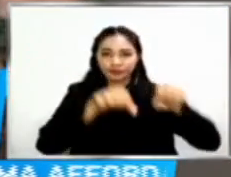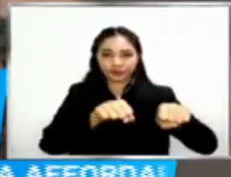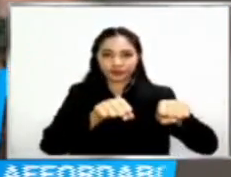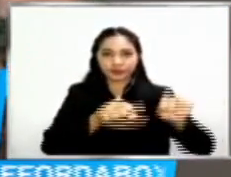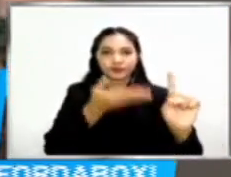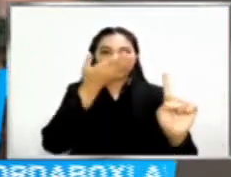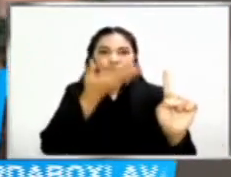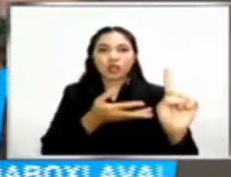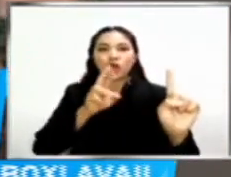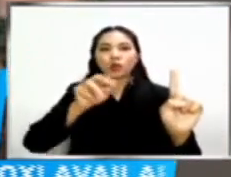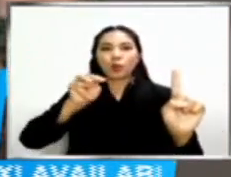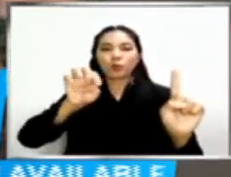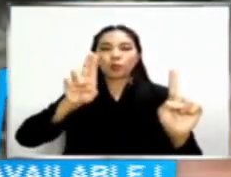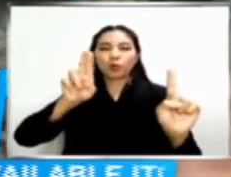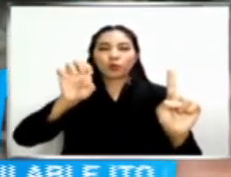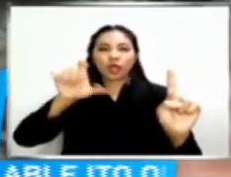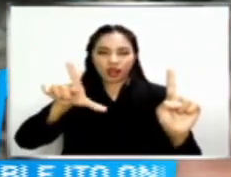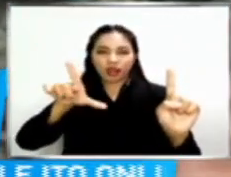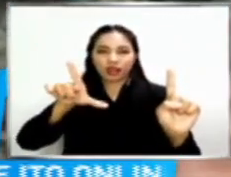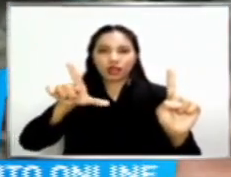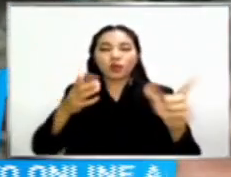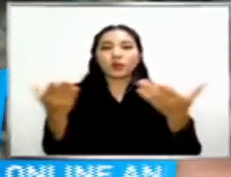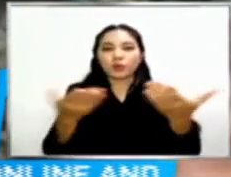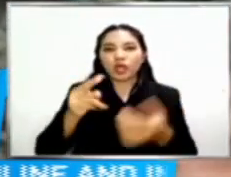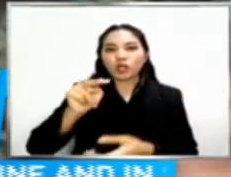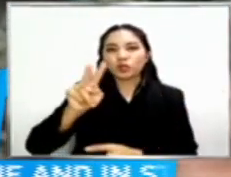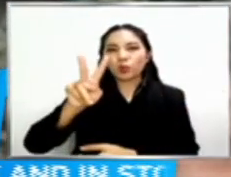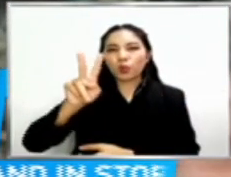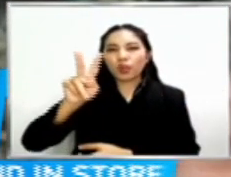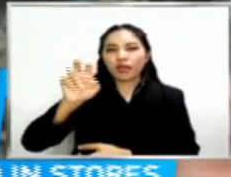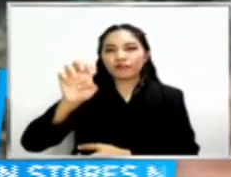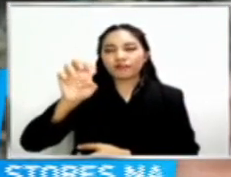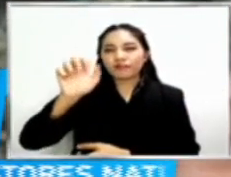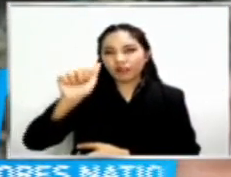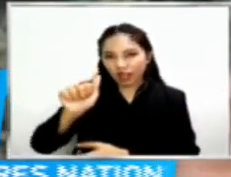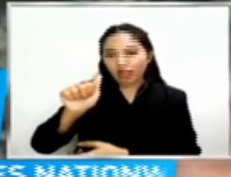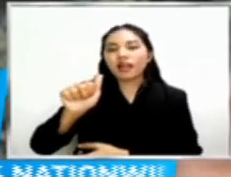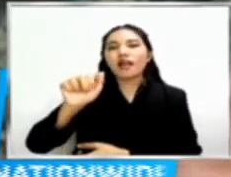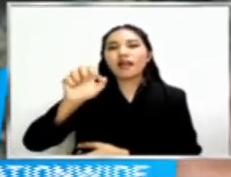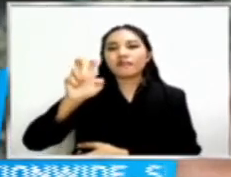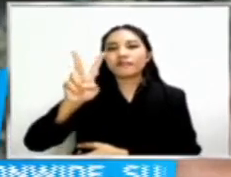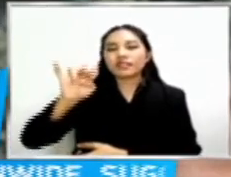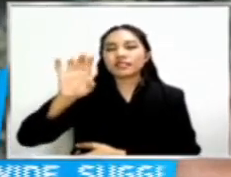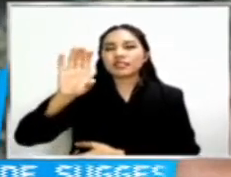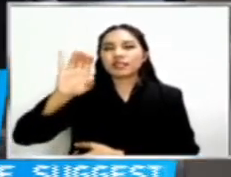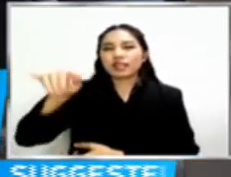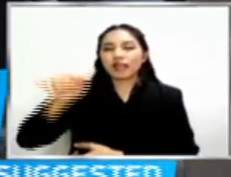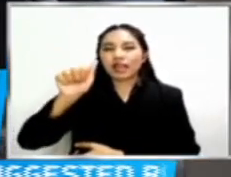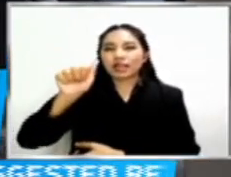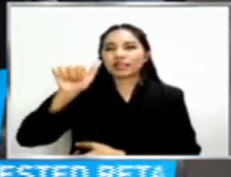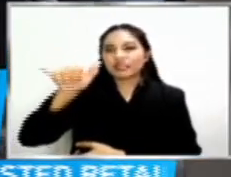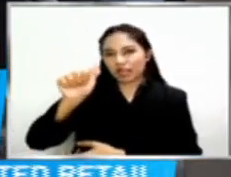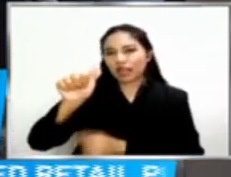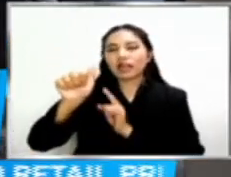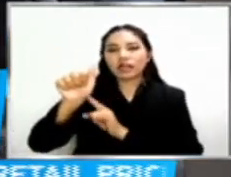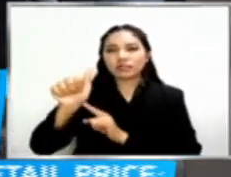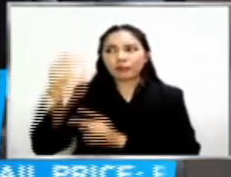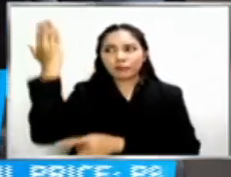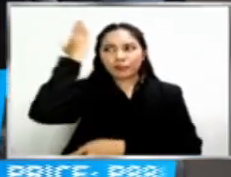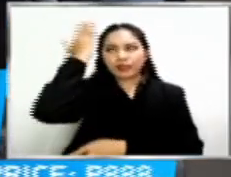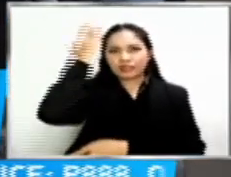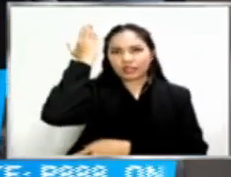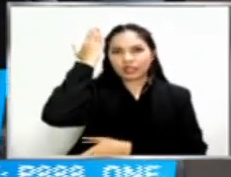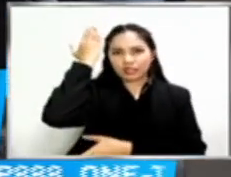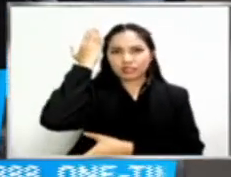sa Solano, Nueva Vizcaya. Nagpanggap daw si Santos na miyembro ng NPA at nangingikil. Kwento ng biktimang si